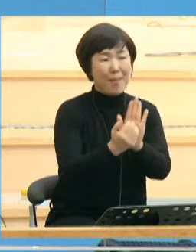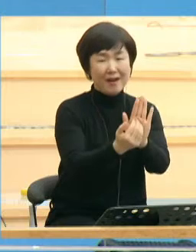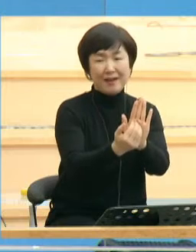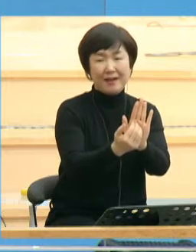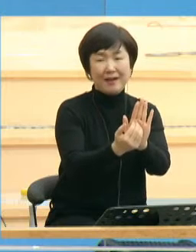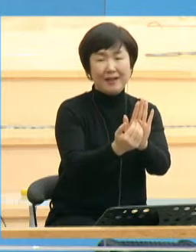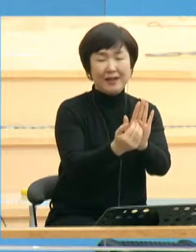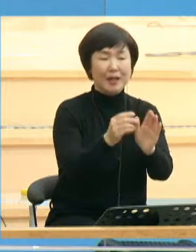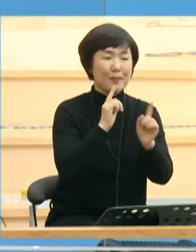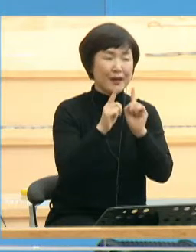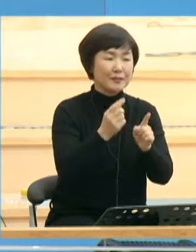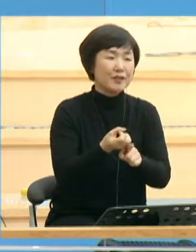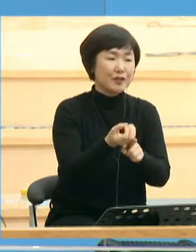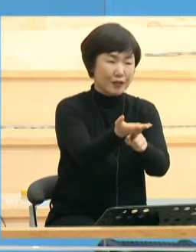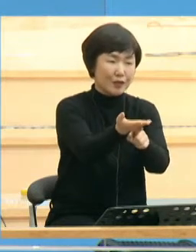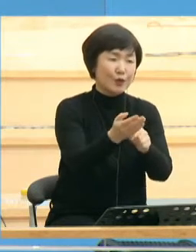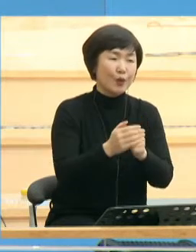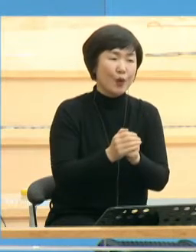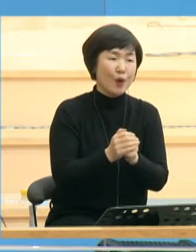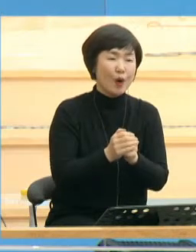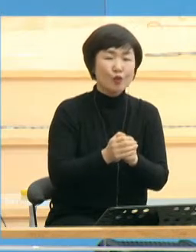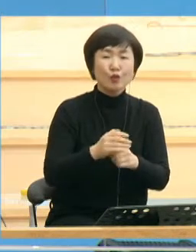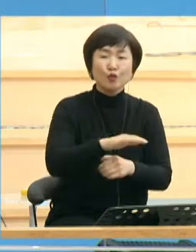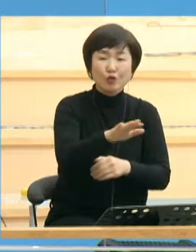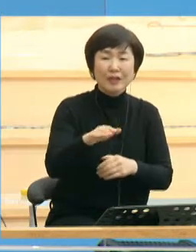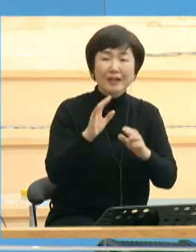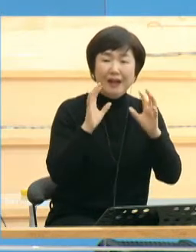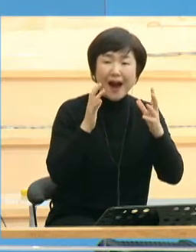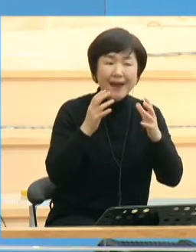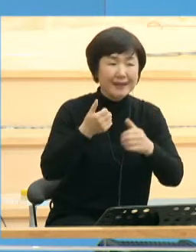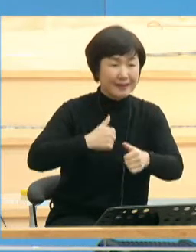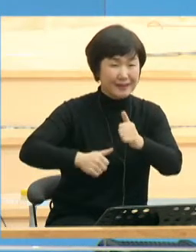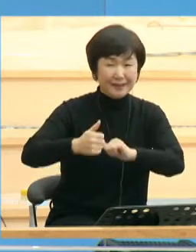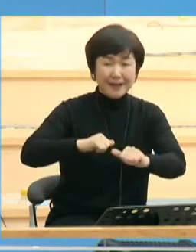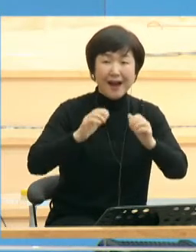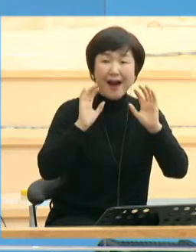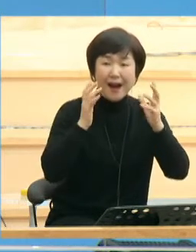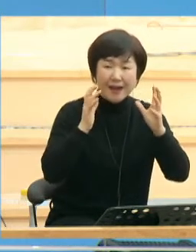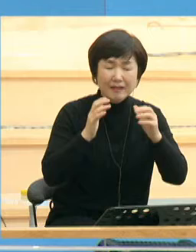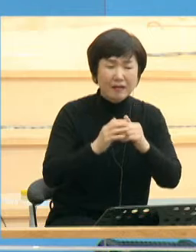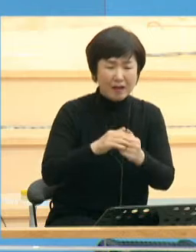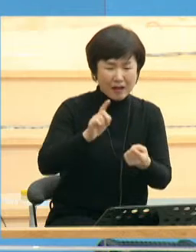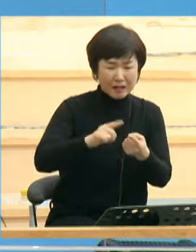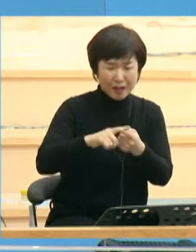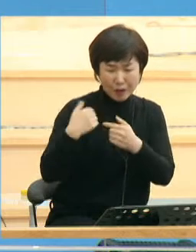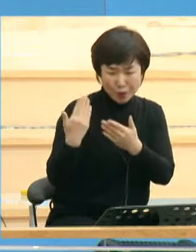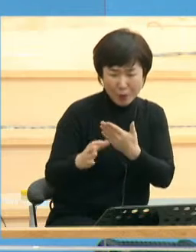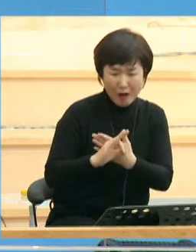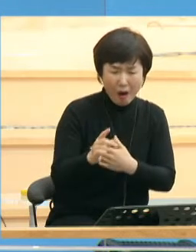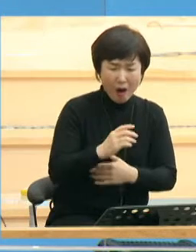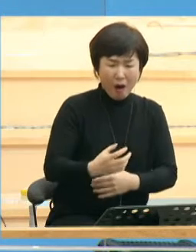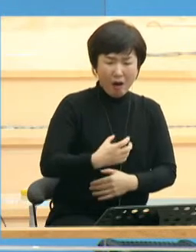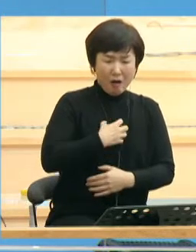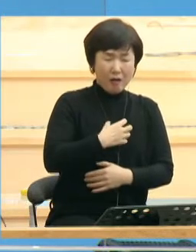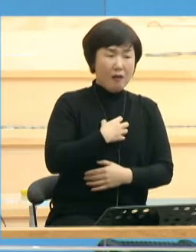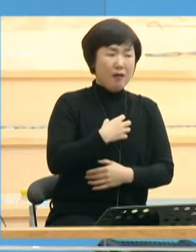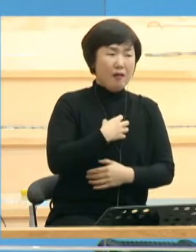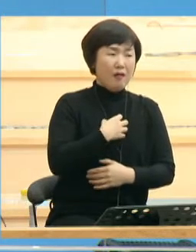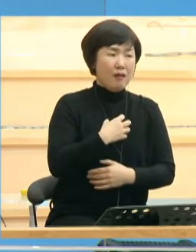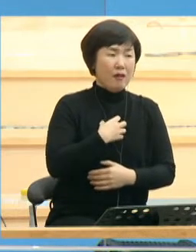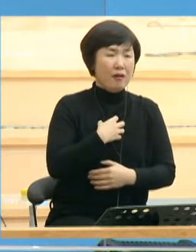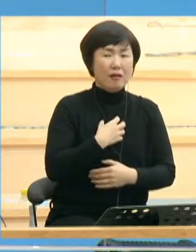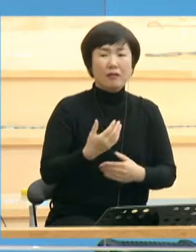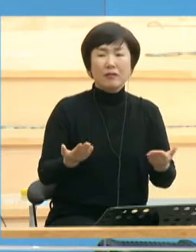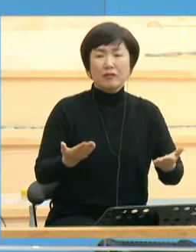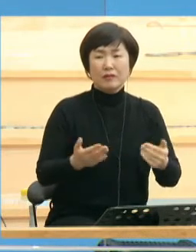말씀을 나누면서 이 다음 세대를 ea 이대로 가면 큰일 날 것 같은 위기감이 느껴지니 다음 세대도 우리